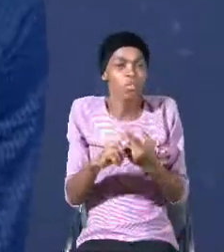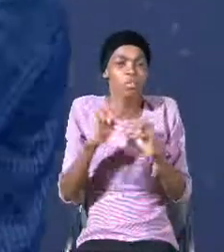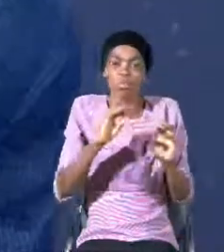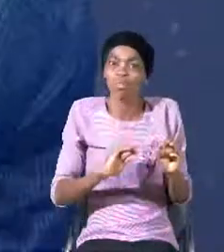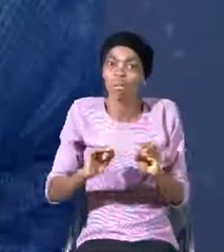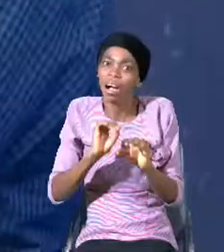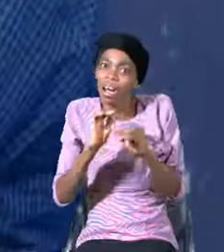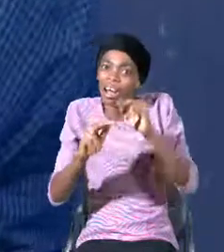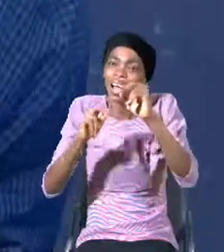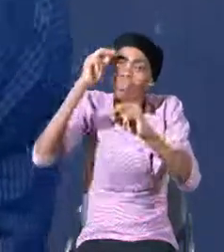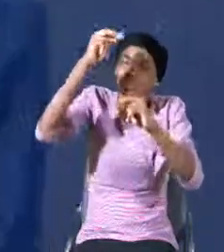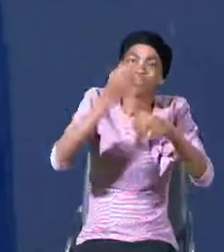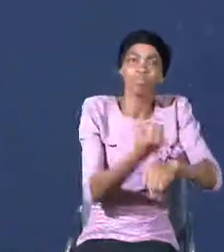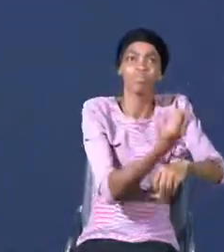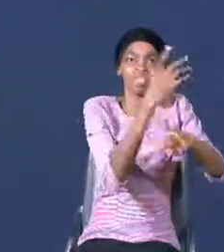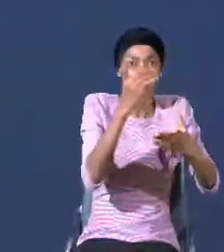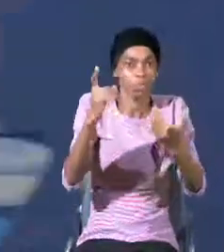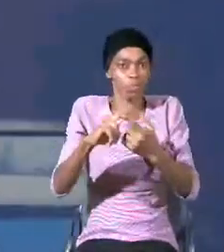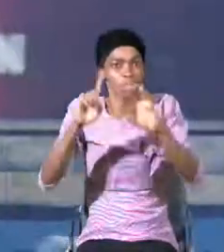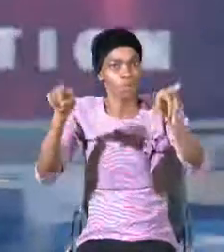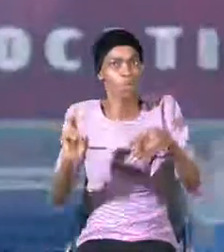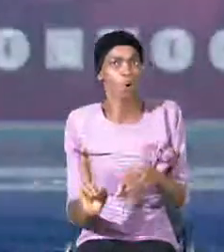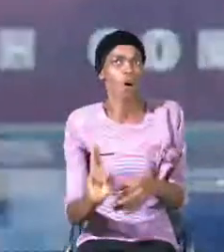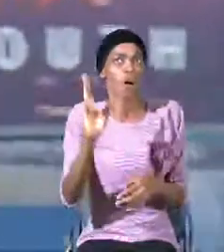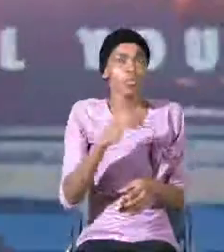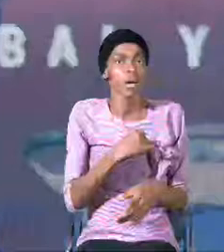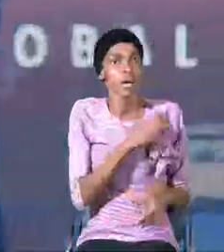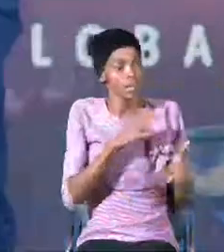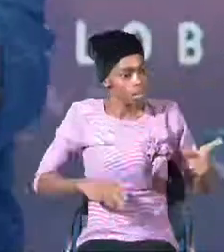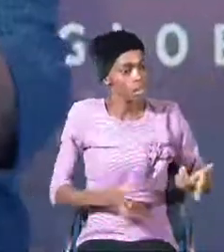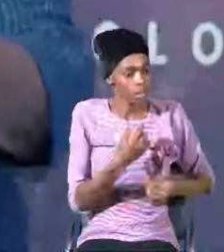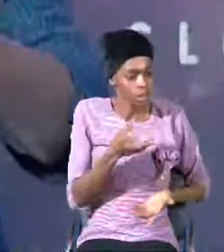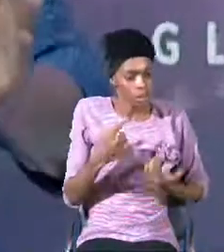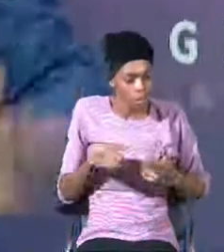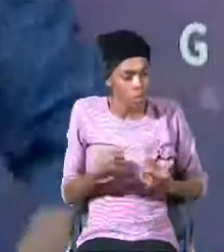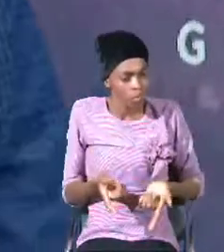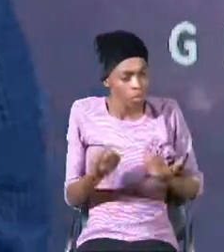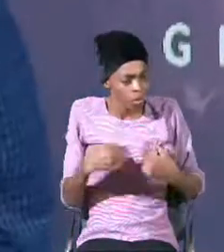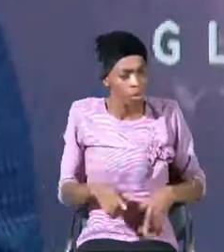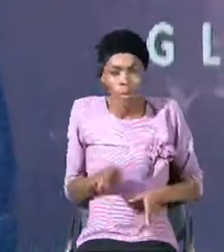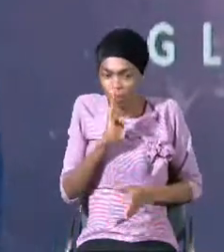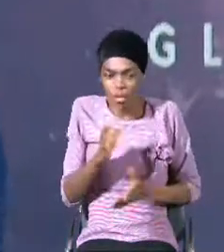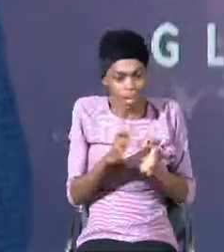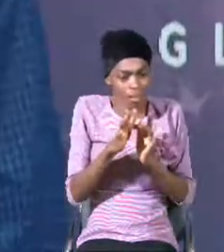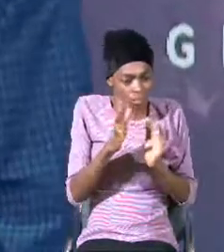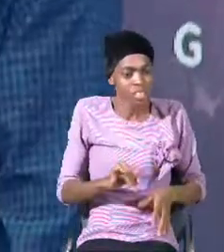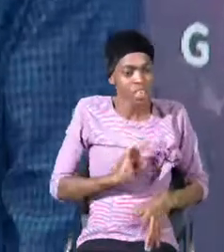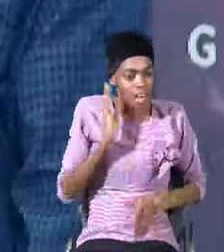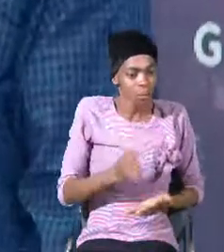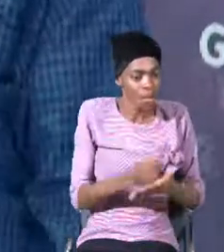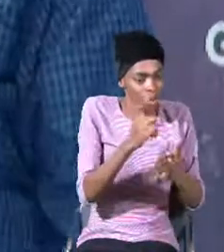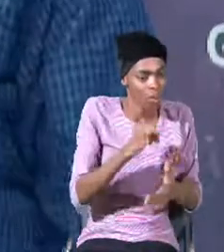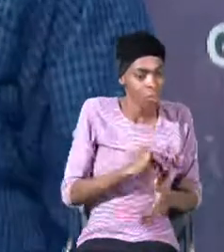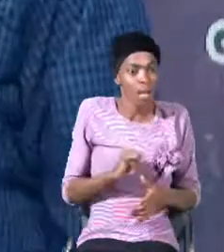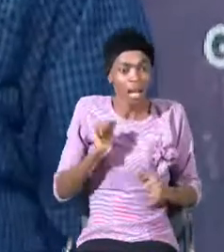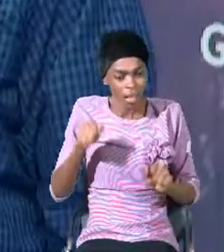Tu veux gravir la montagne. Tu veux aller en haut. Et Christ dit, me voici, moi voici. Sois chrétien et je vais t'aider.